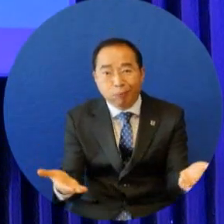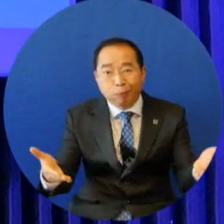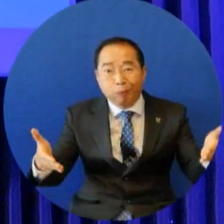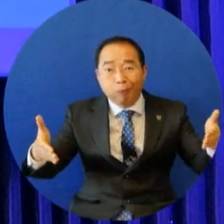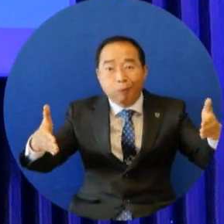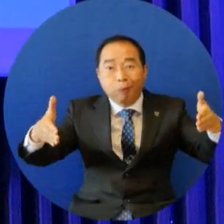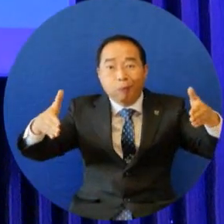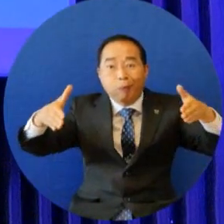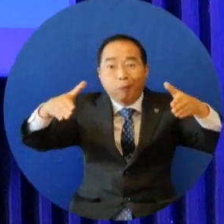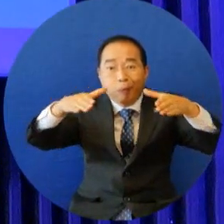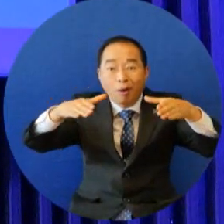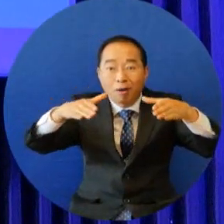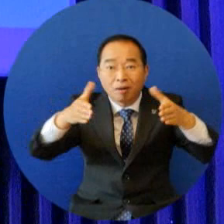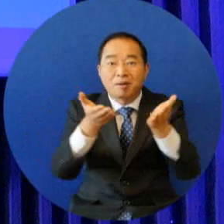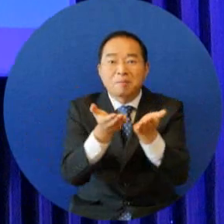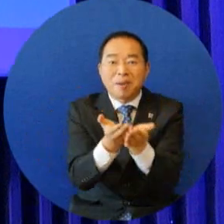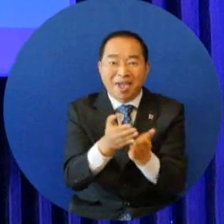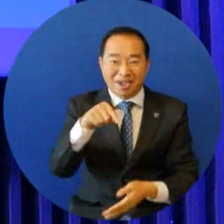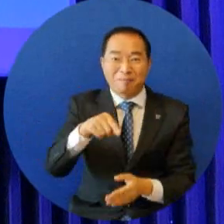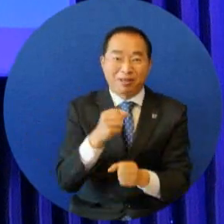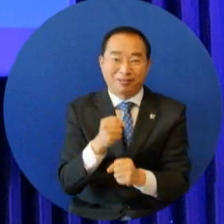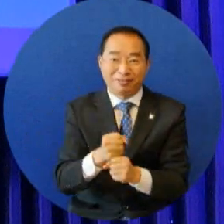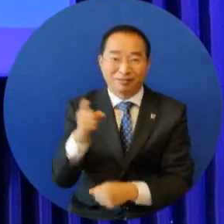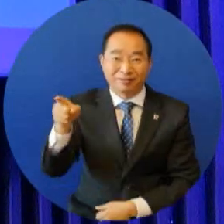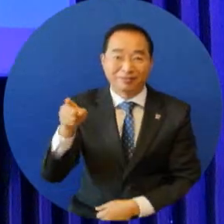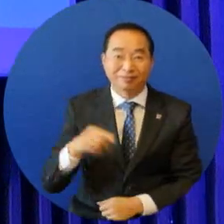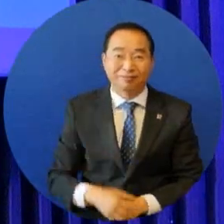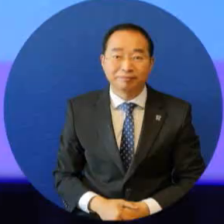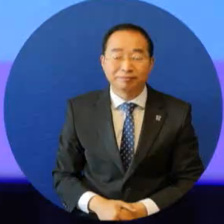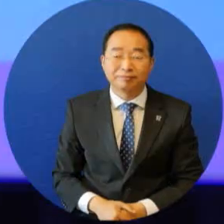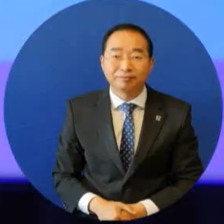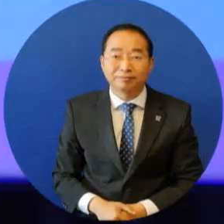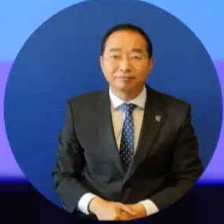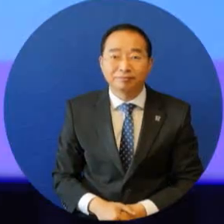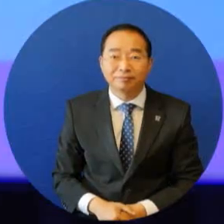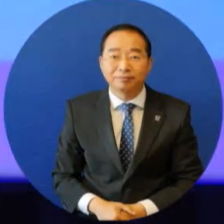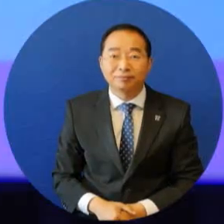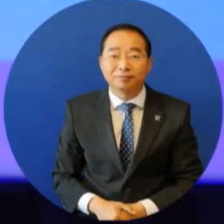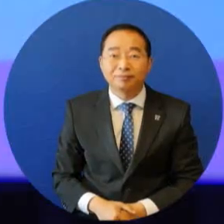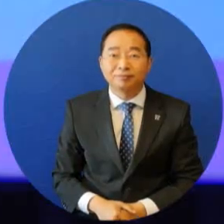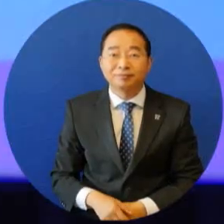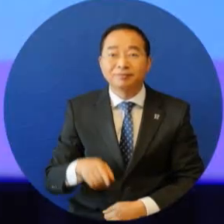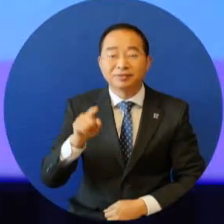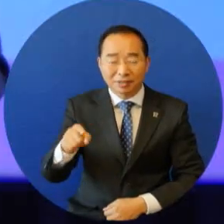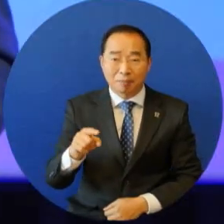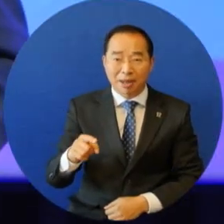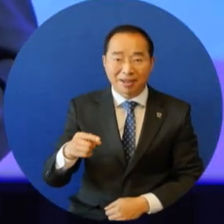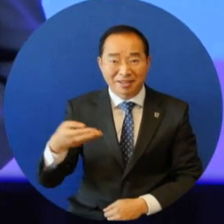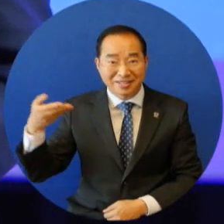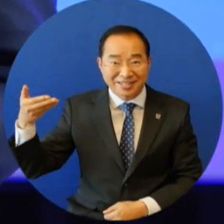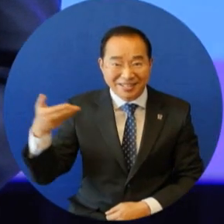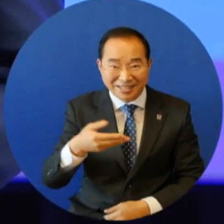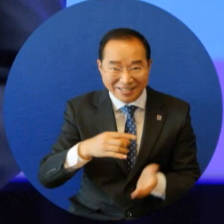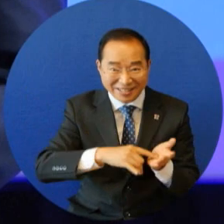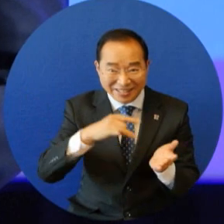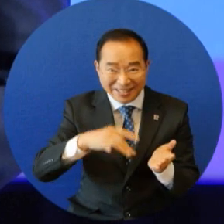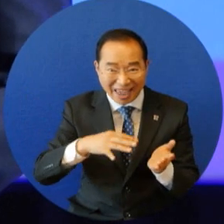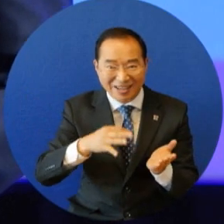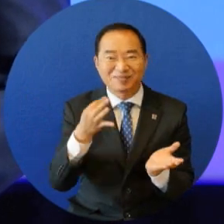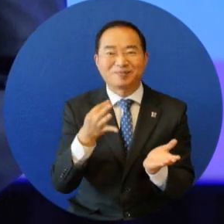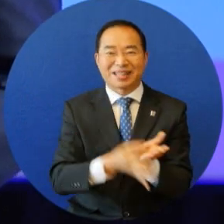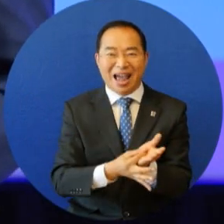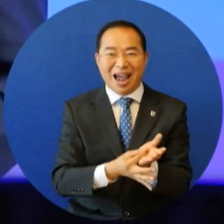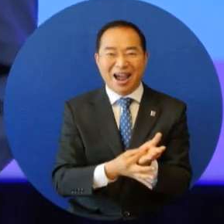싶을 정도로 이 배불뚝이 배를 만듭니다. 하지만 일단 통행세를 적게 내니까